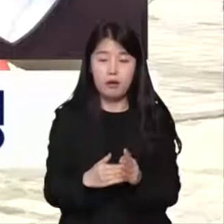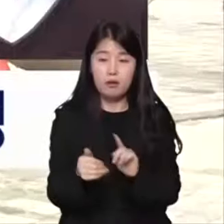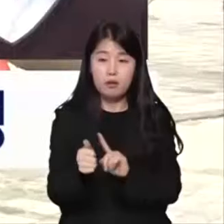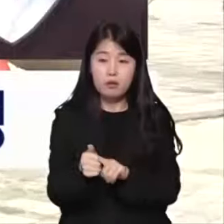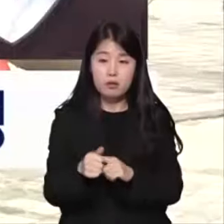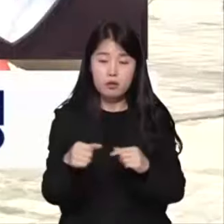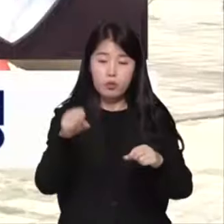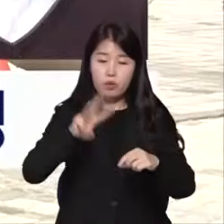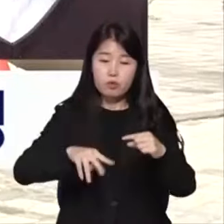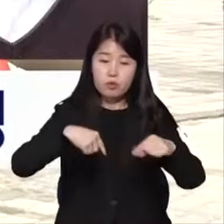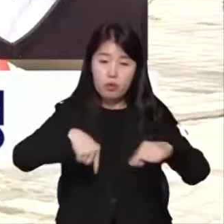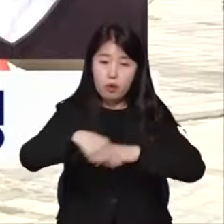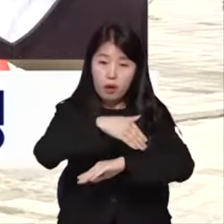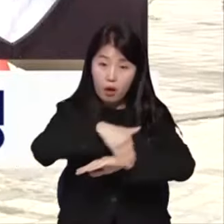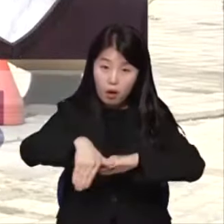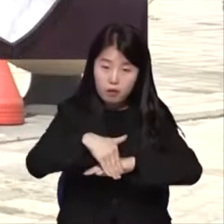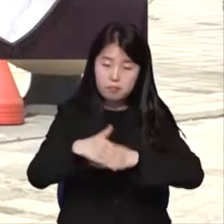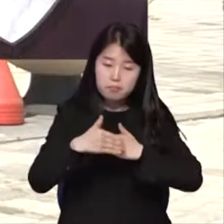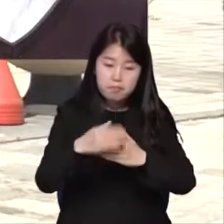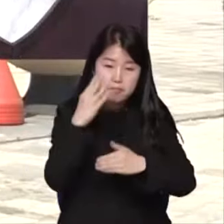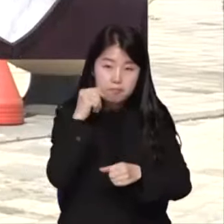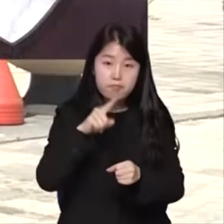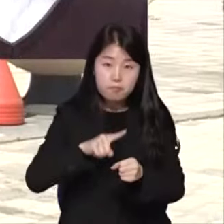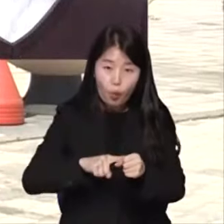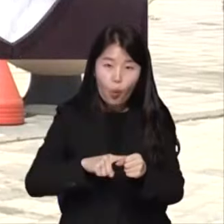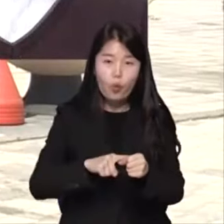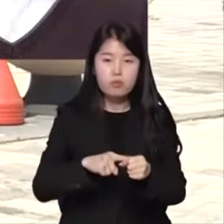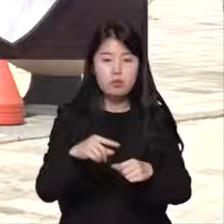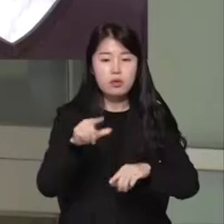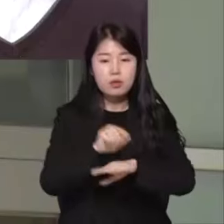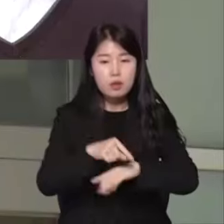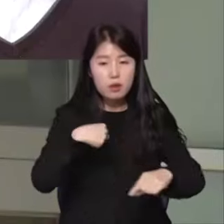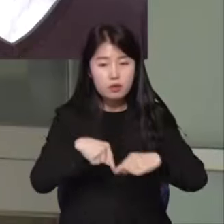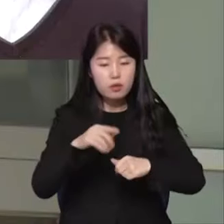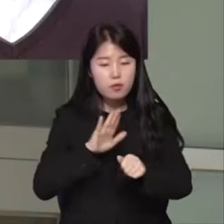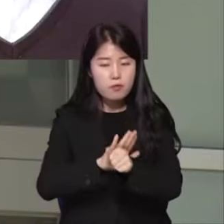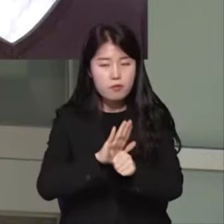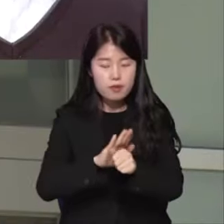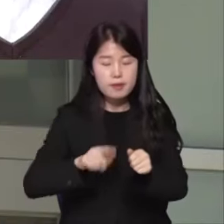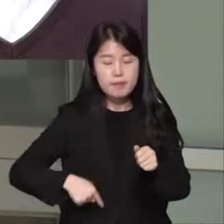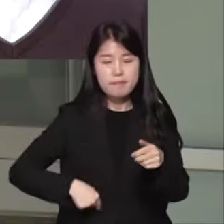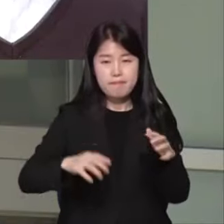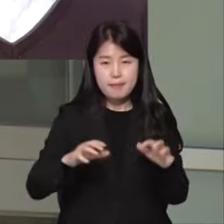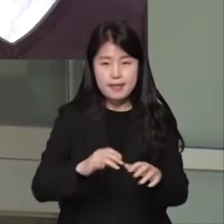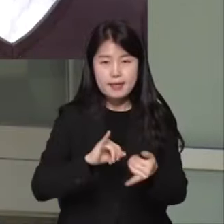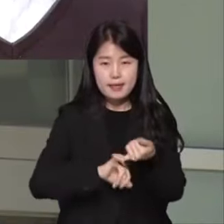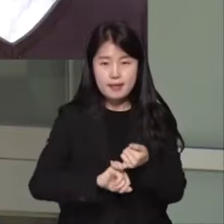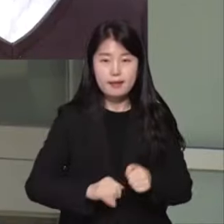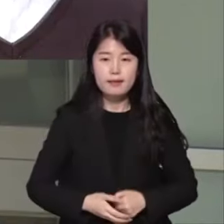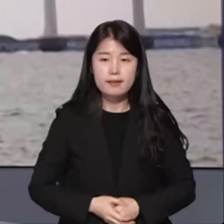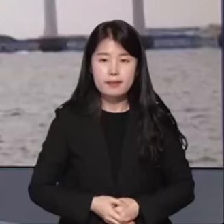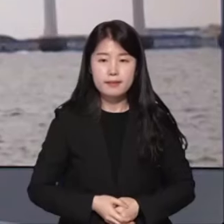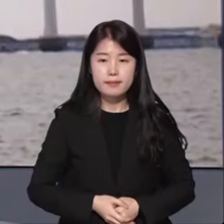광주시 정책이 잘 추진될 수 있도록 적극적으로 행정에 힘을 더하겠다고 소감을 밝혔습니다.